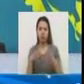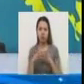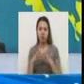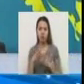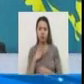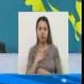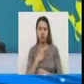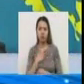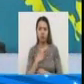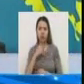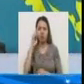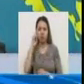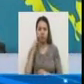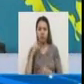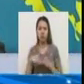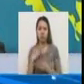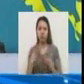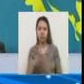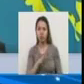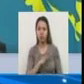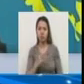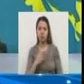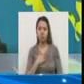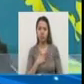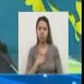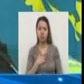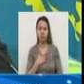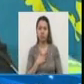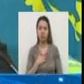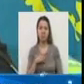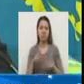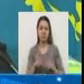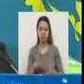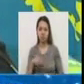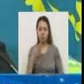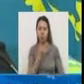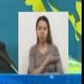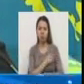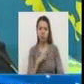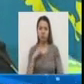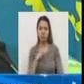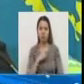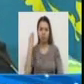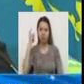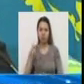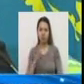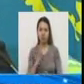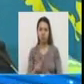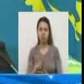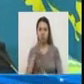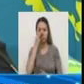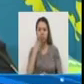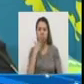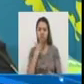қазағымыз. Қазақ деген халқымызсы, мына қазақтар біз қалқиып өшеді отырмаса дейді. Польшаның өзінің президенті бар, орыстың өзінікі бар, немістік